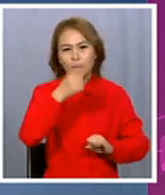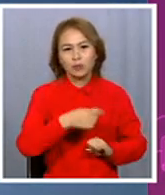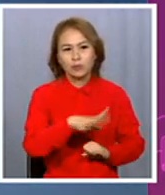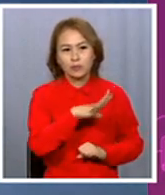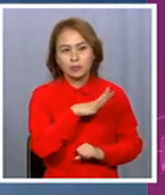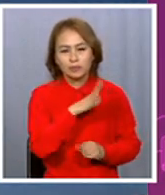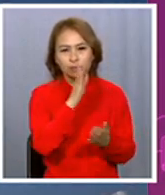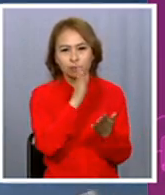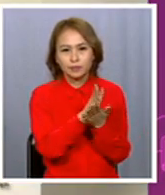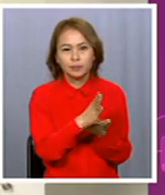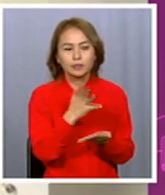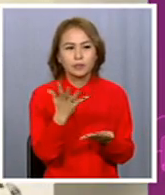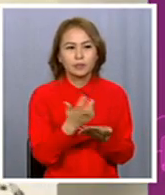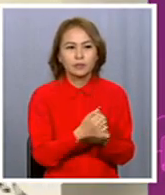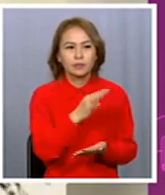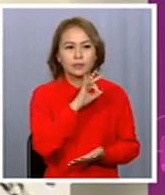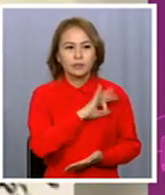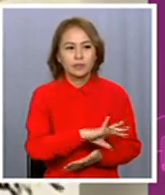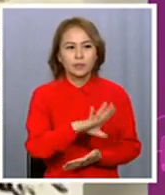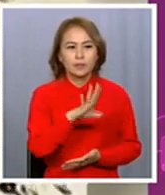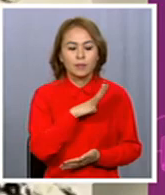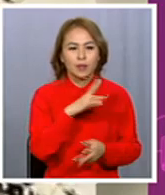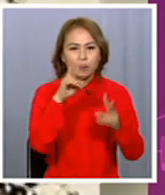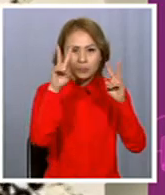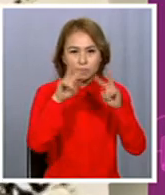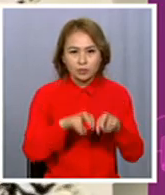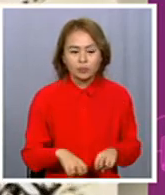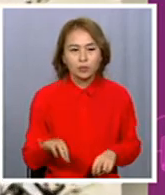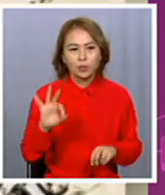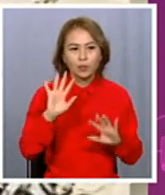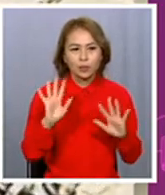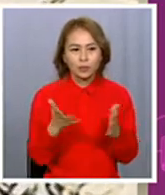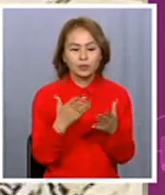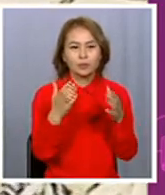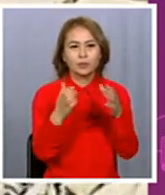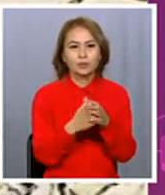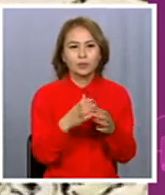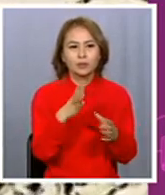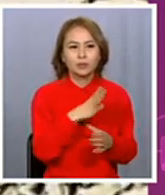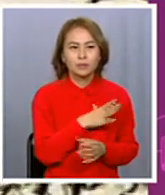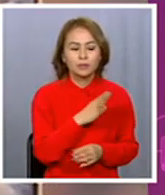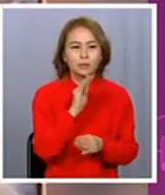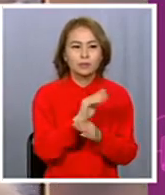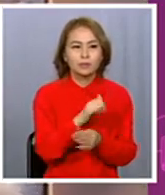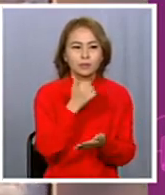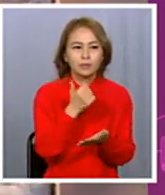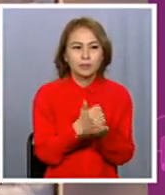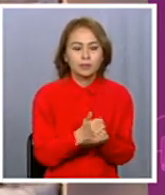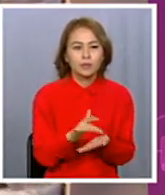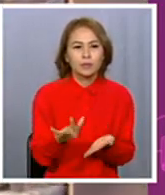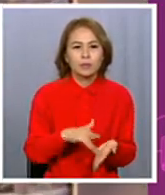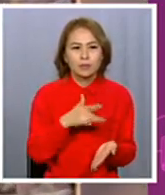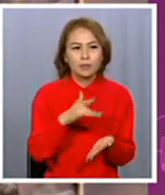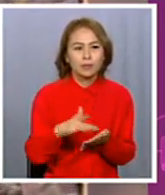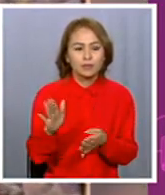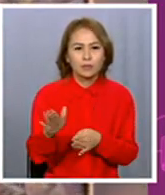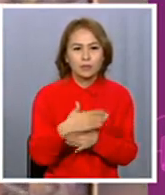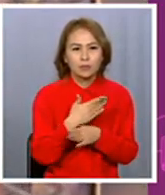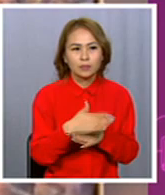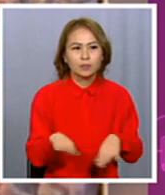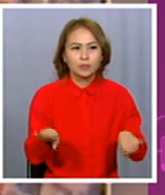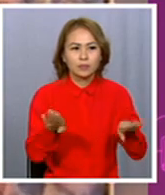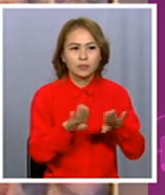жеңіске жеткен деседі. Зерттеушілер оқиғаны жоңғар хандығының қонтайшысы Қалдан Сереннің өмірден озып,